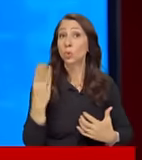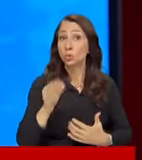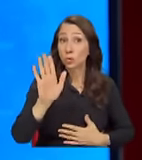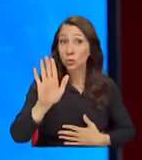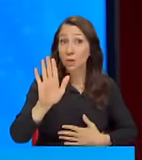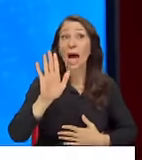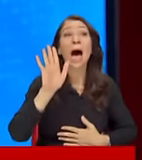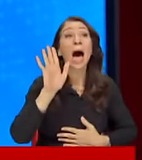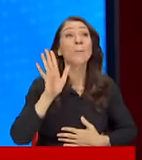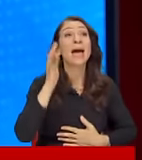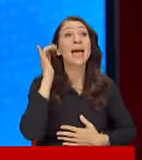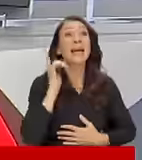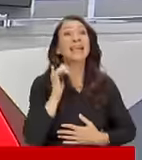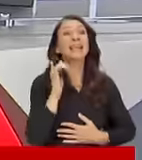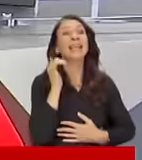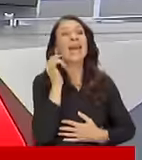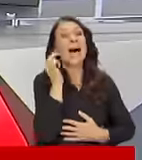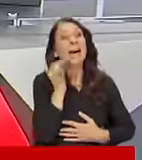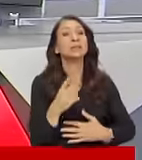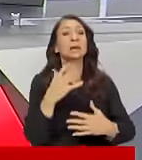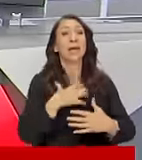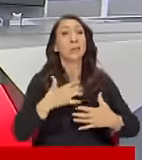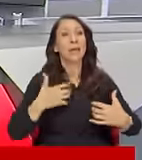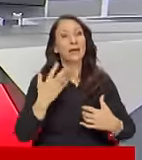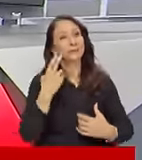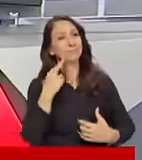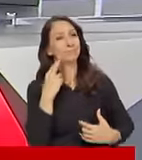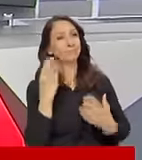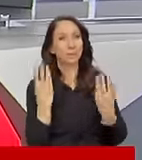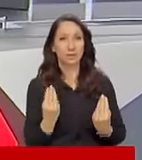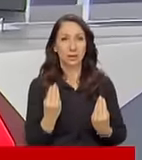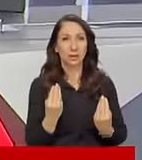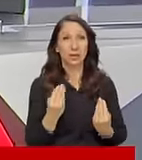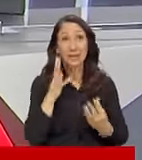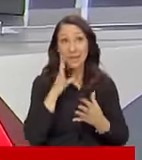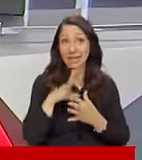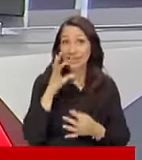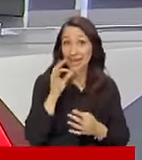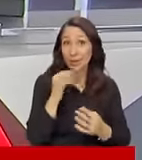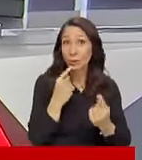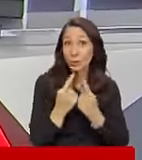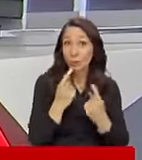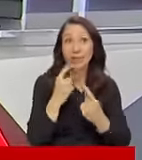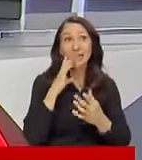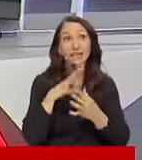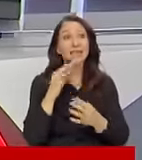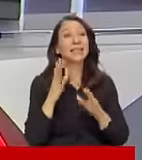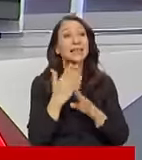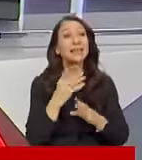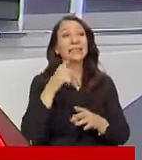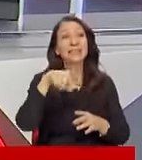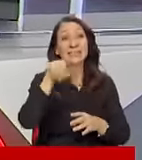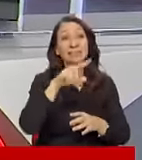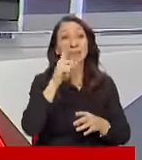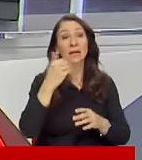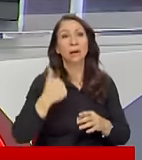ama en az özgüven kadar, en az tevazunuz olacak. İnsanlara yaklaşımınız, insanlarla. Çünkü siz